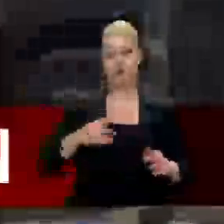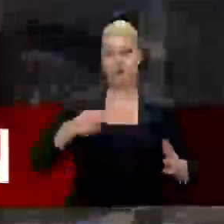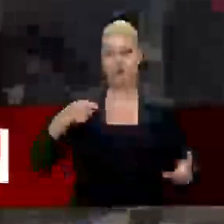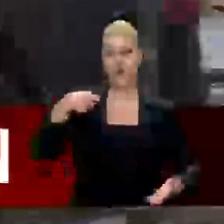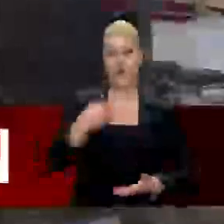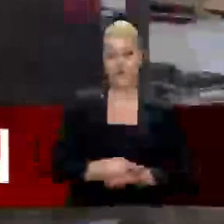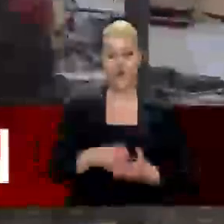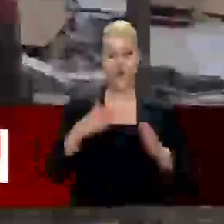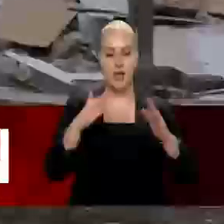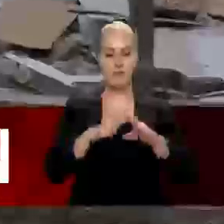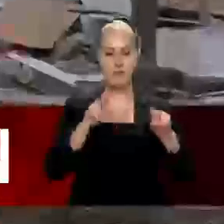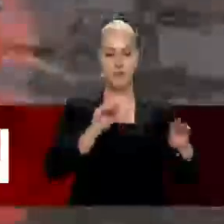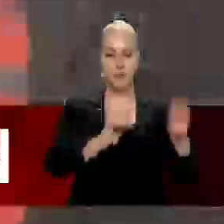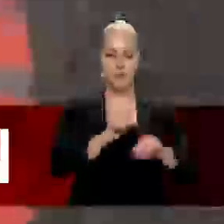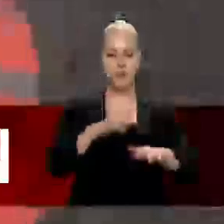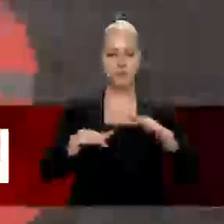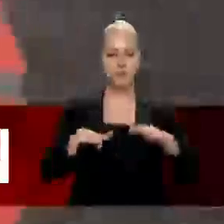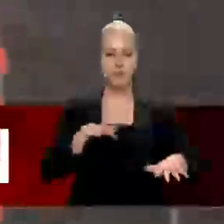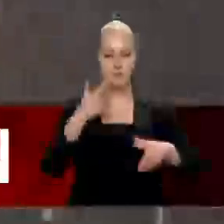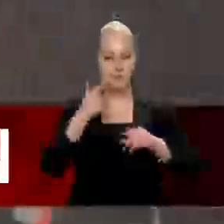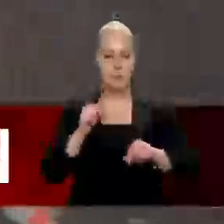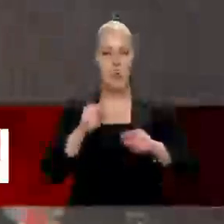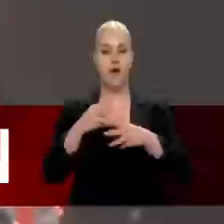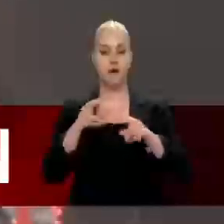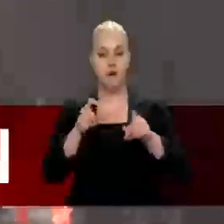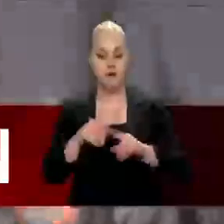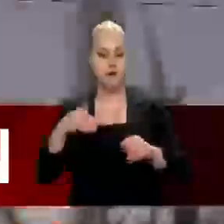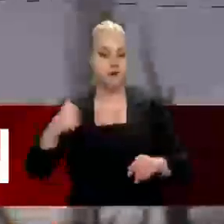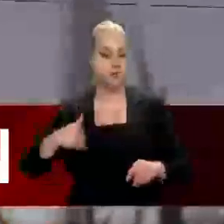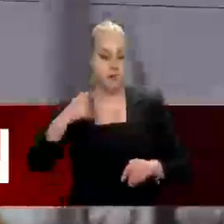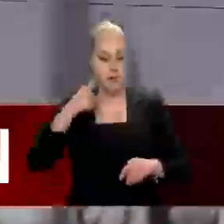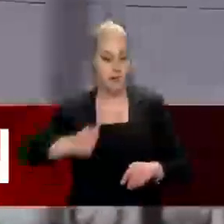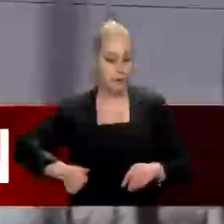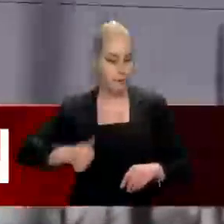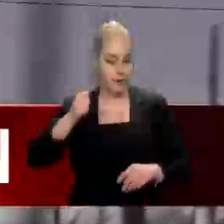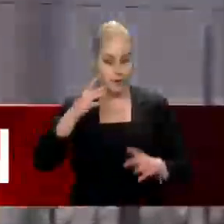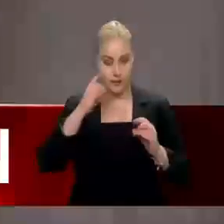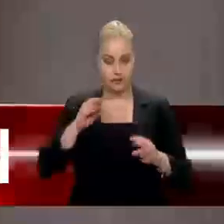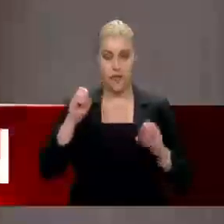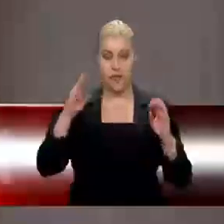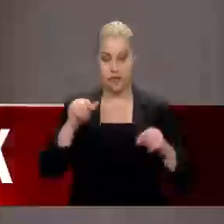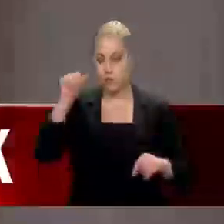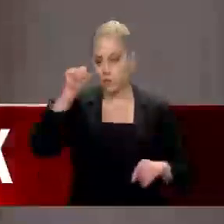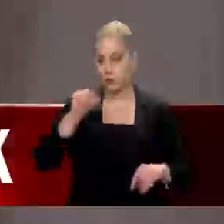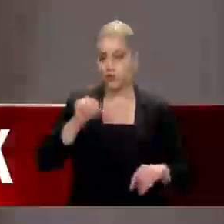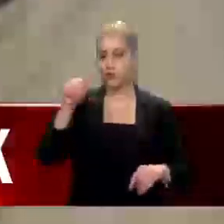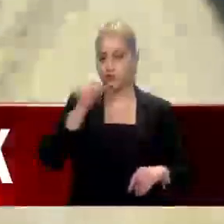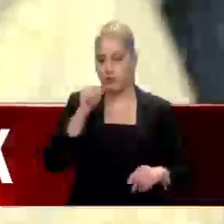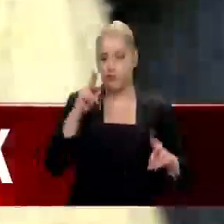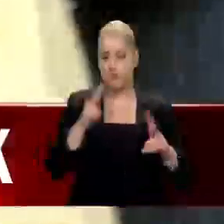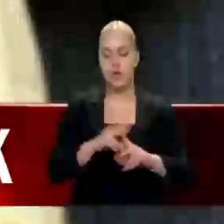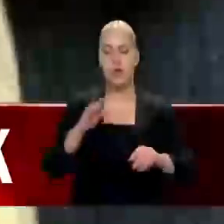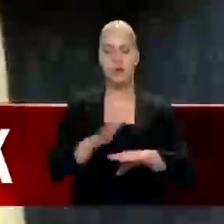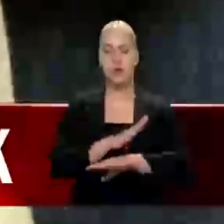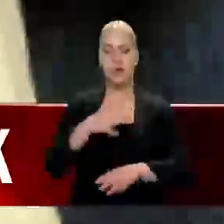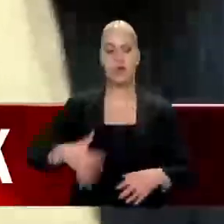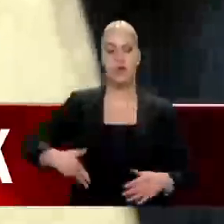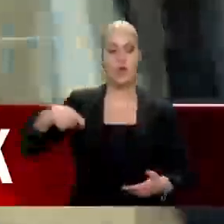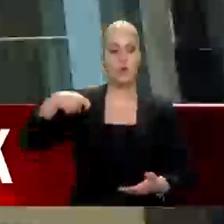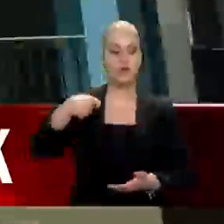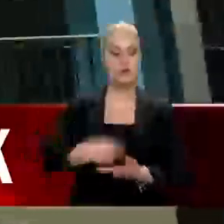Evlere yerleştirilecek depremzedeleri AFAD ve İçişleri Bakanlığı belirleyecek. Elektrik, su ve doğalgaz faturalarını da kaymakamlıklar ödeyecek.